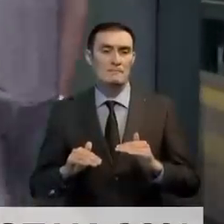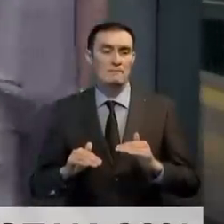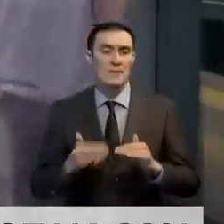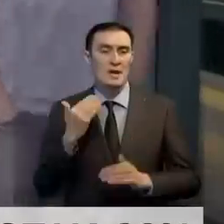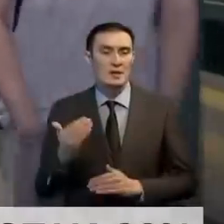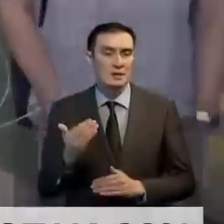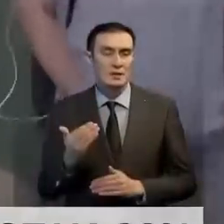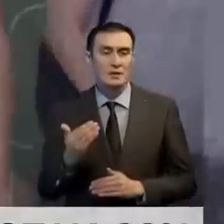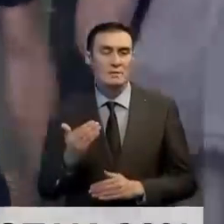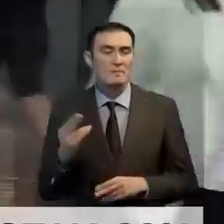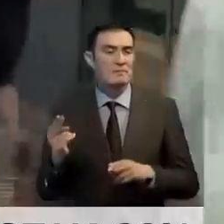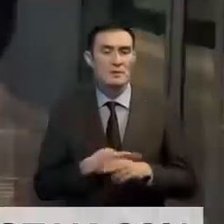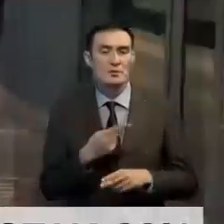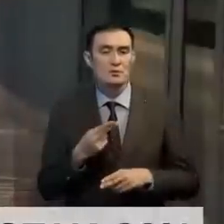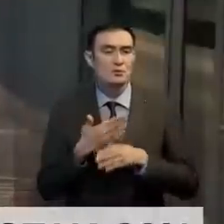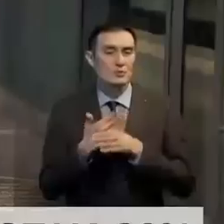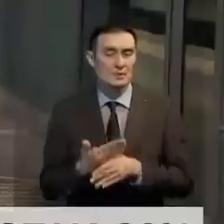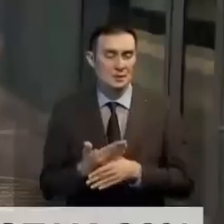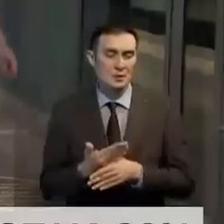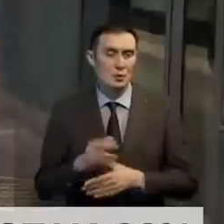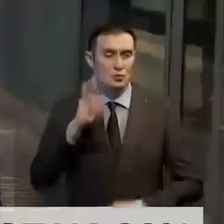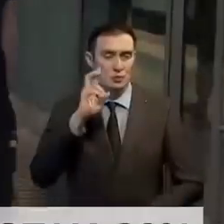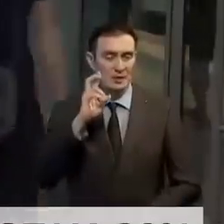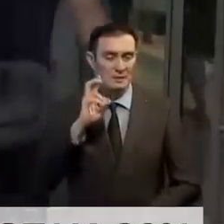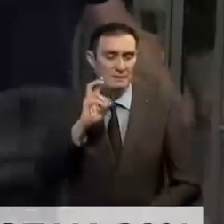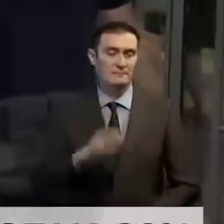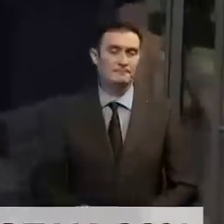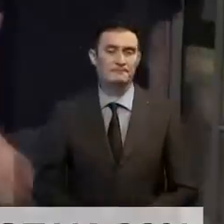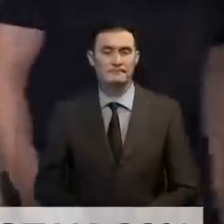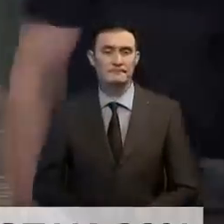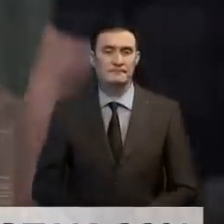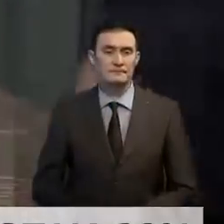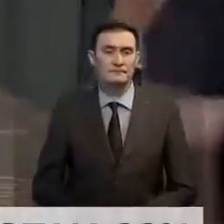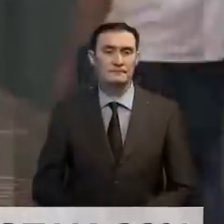не субсидируются, во-первых, от государства.